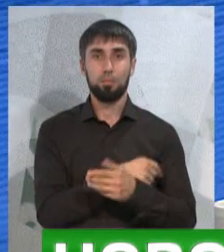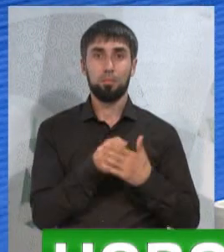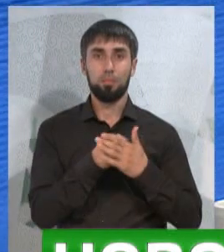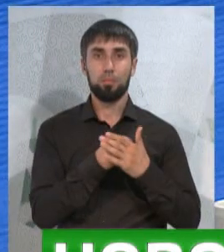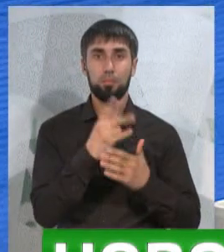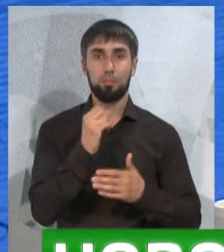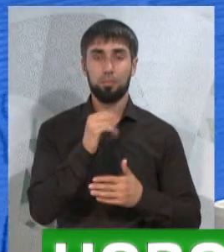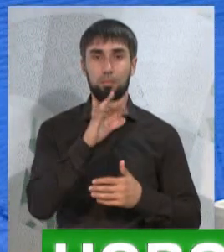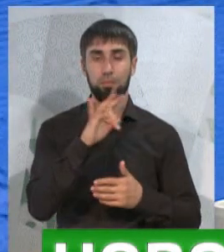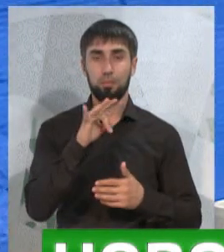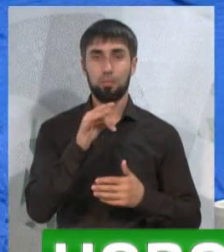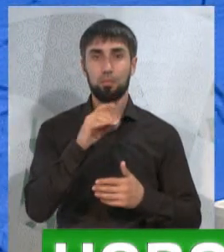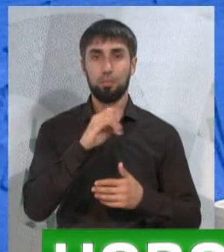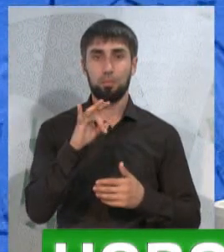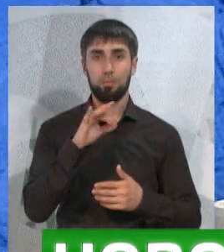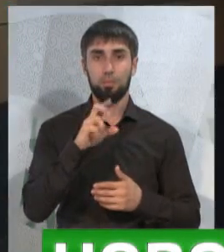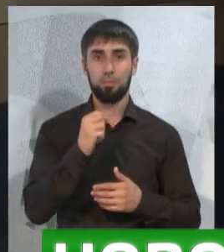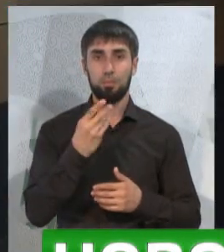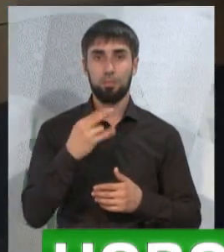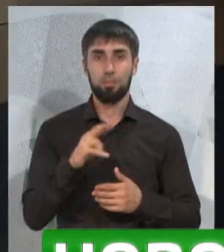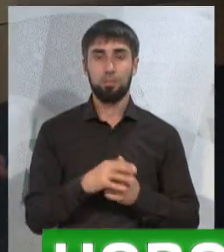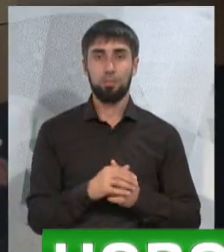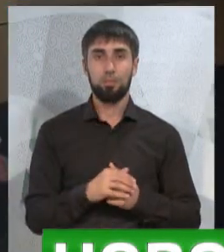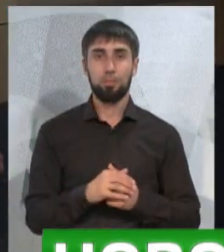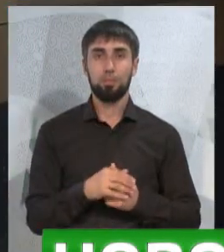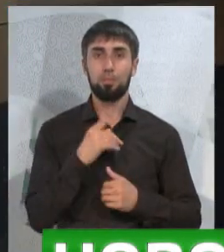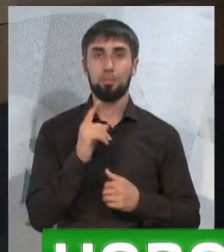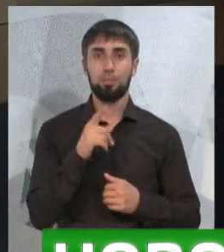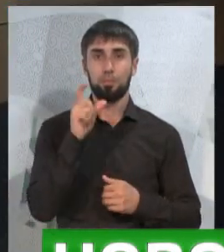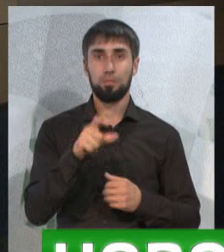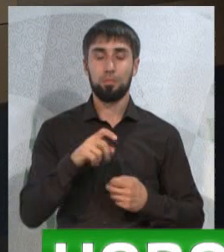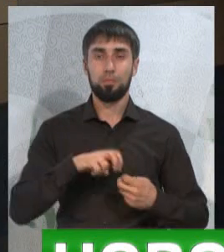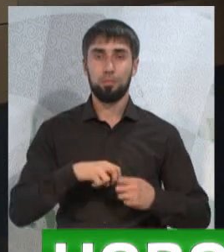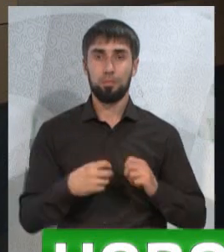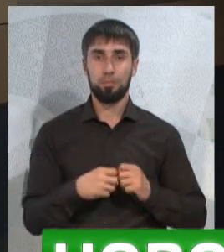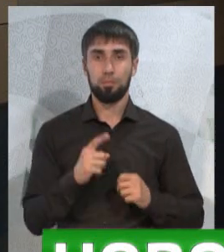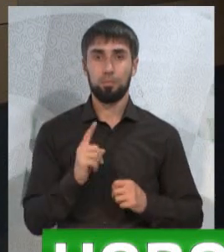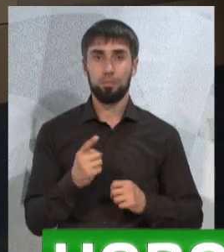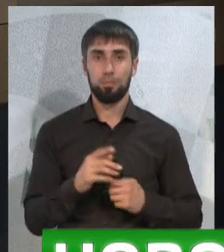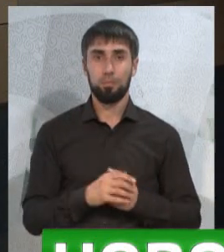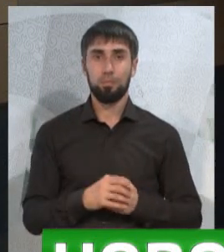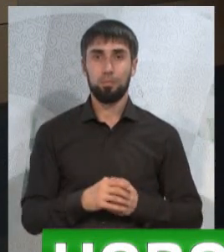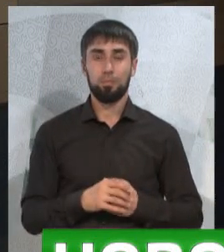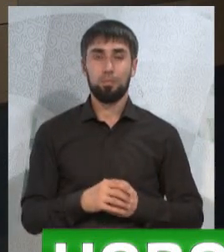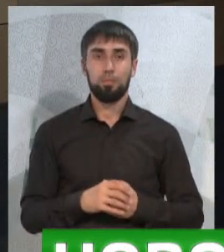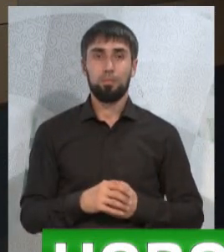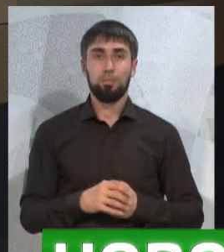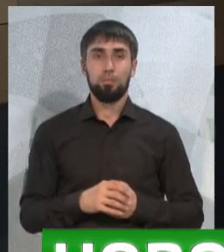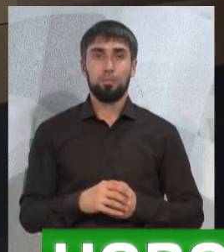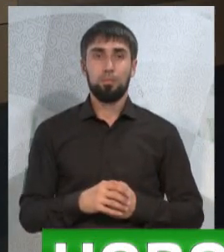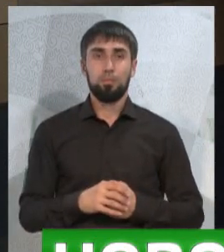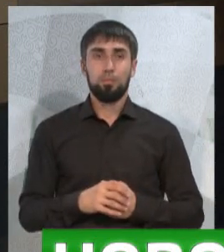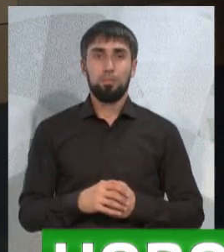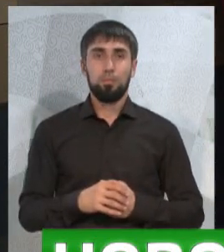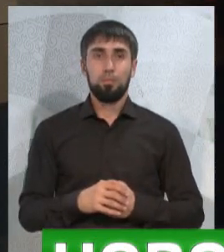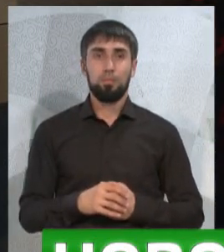башне. Подробности у нашего корреспондента. Ну, проблема я. Неделями сидели, о чем вы говорите? Перебои,